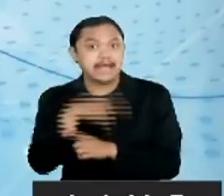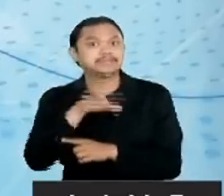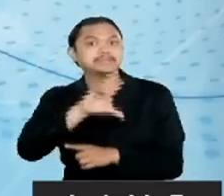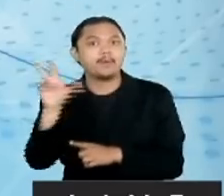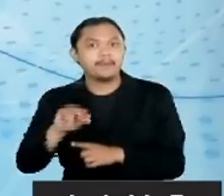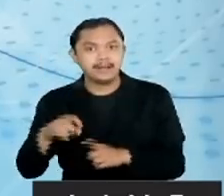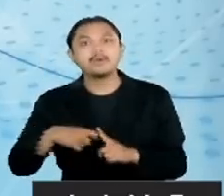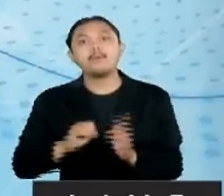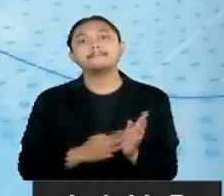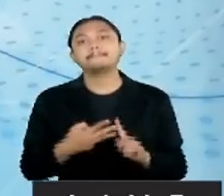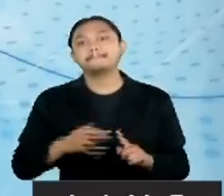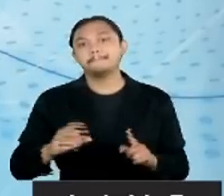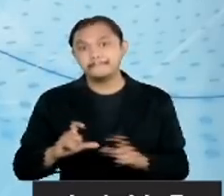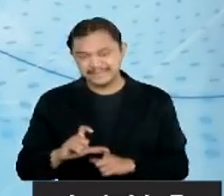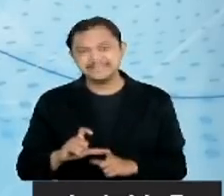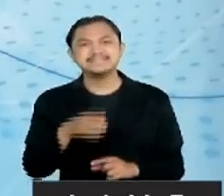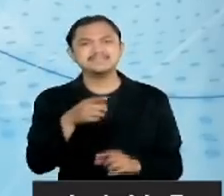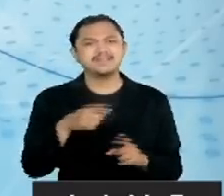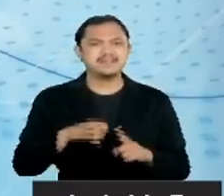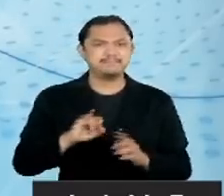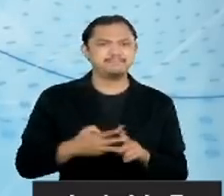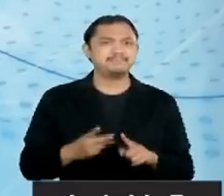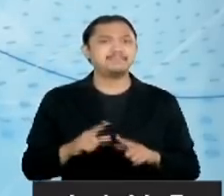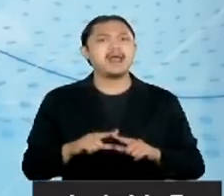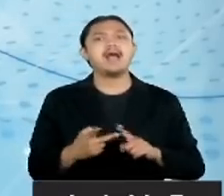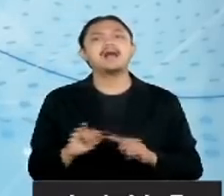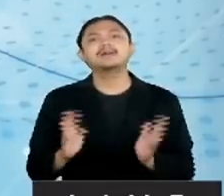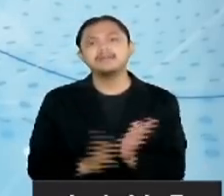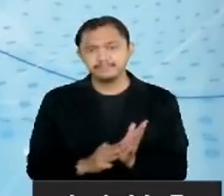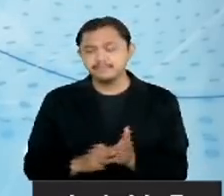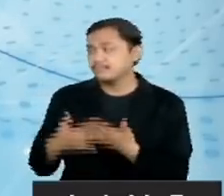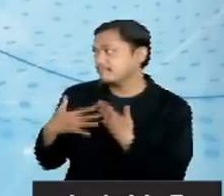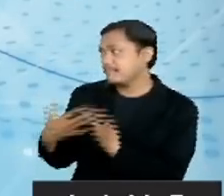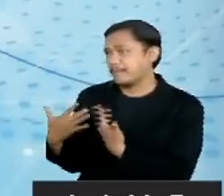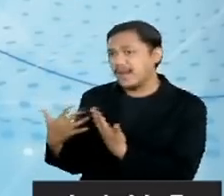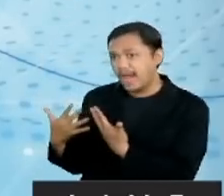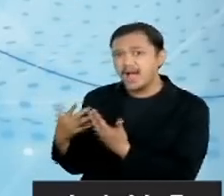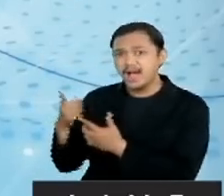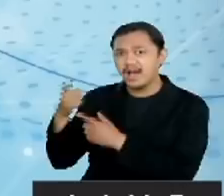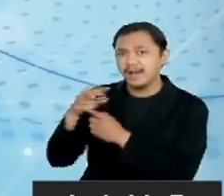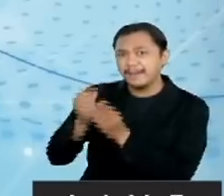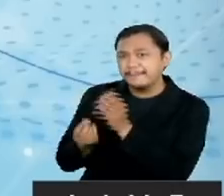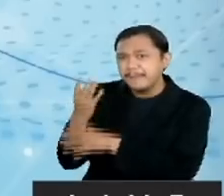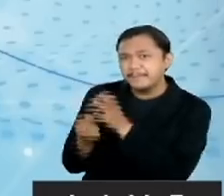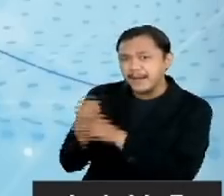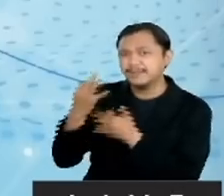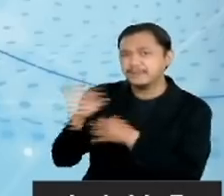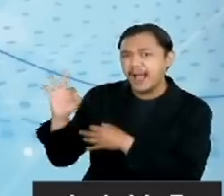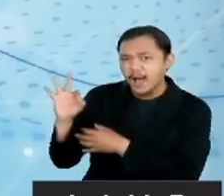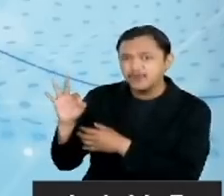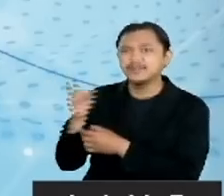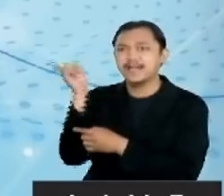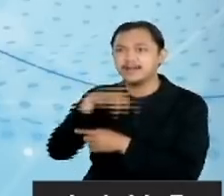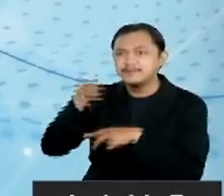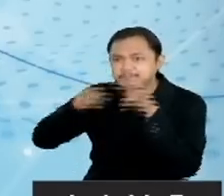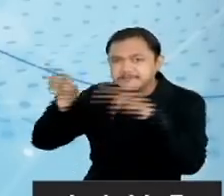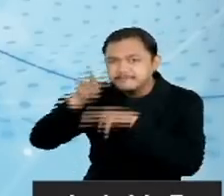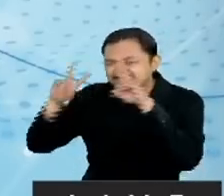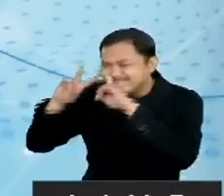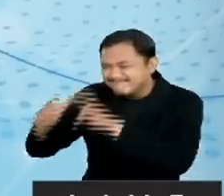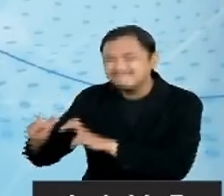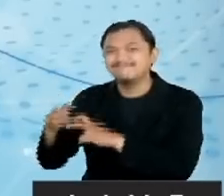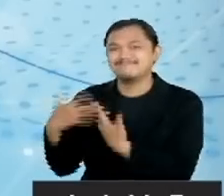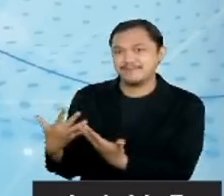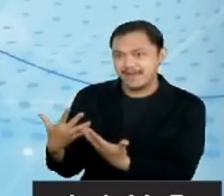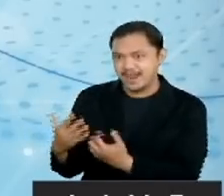Kombes Ibrahim Tompo. Selamat siang, Pak Ibrahim. Ya, bagaimana update pencarian